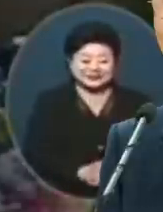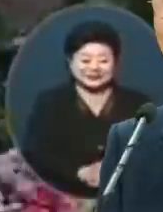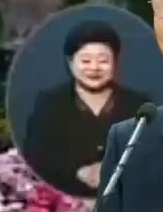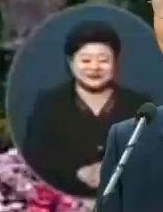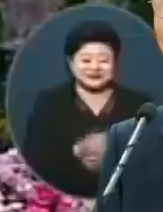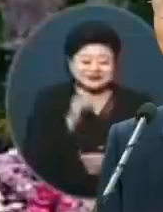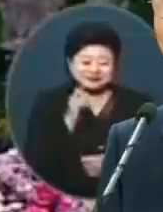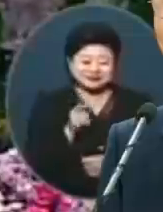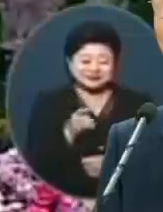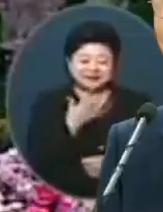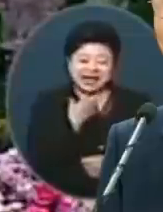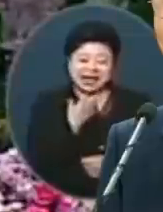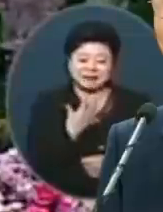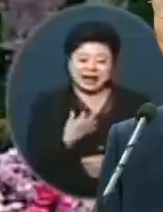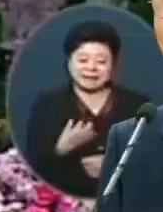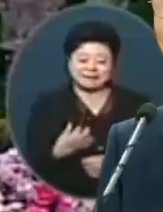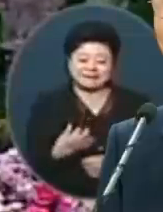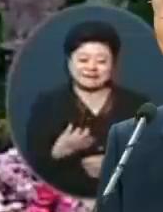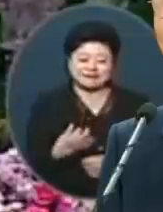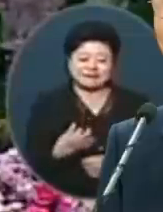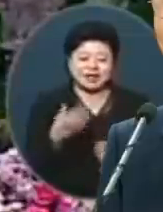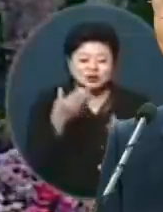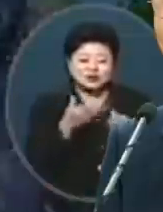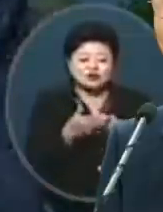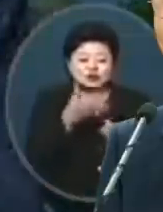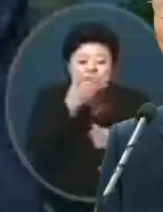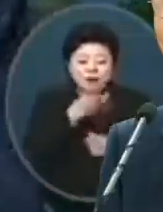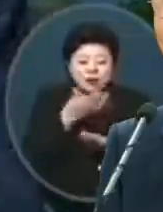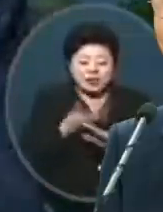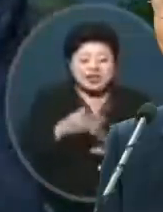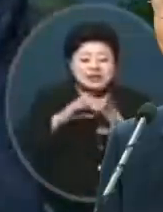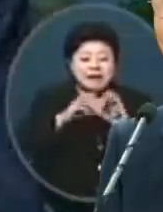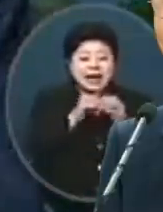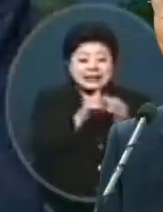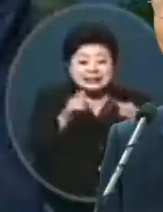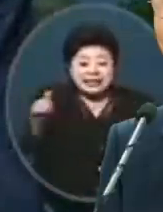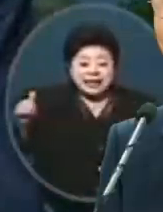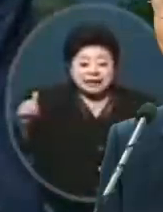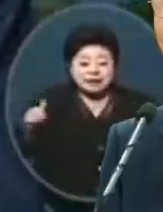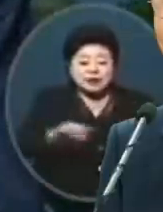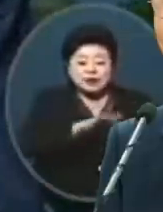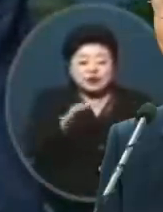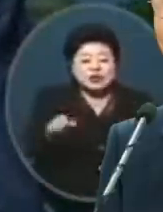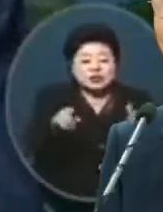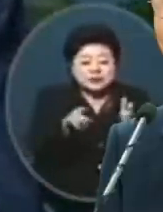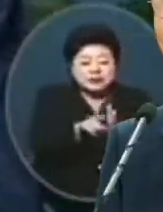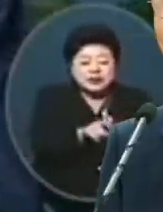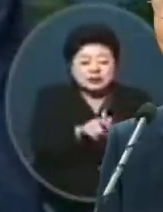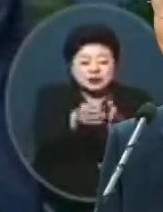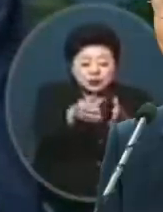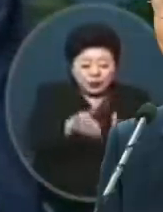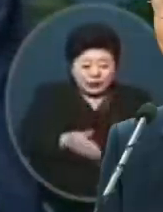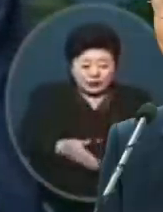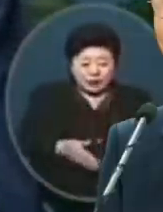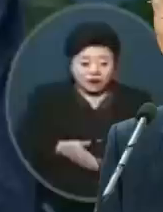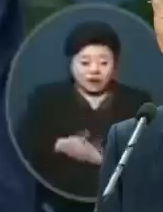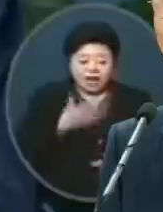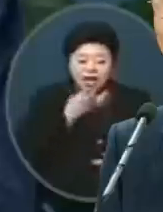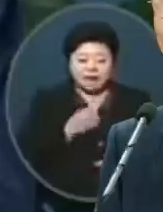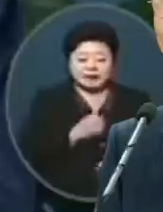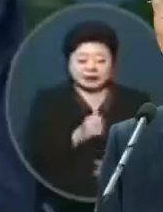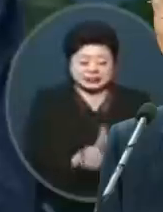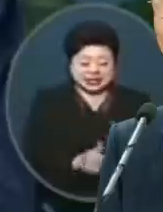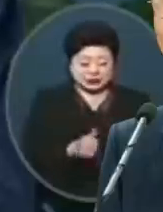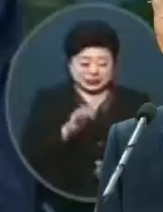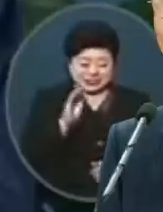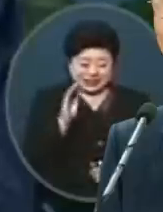그 아브라함에게 준 복을 이방인들이 우리들이 믿음으로 말미암아 아브라함의 자손이